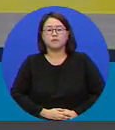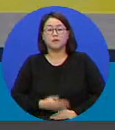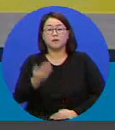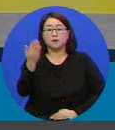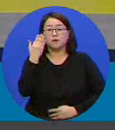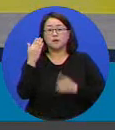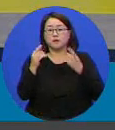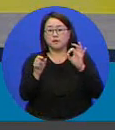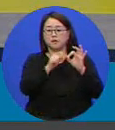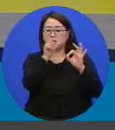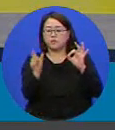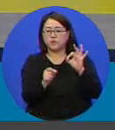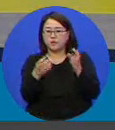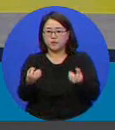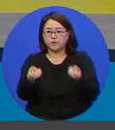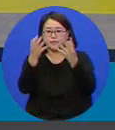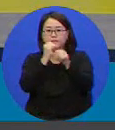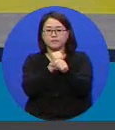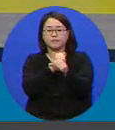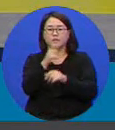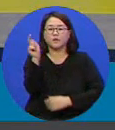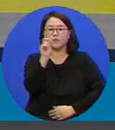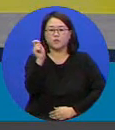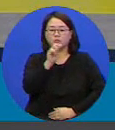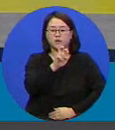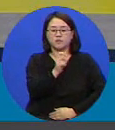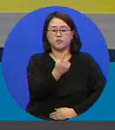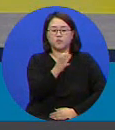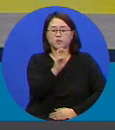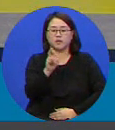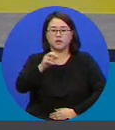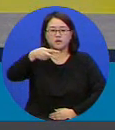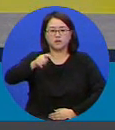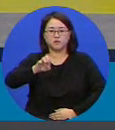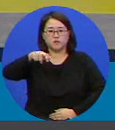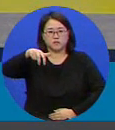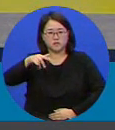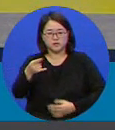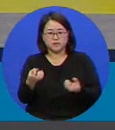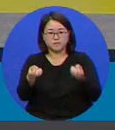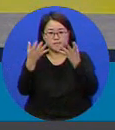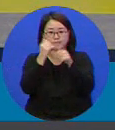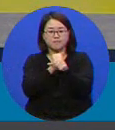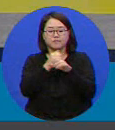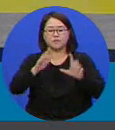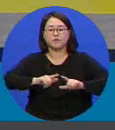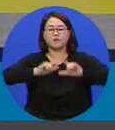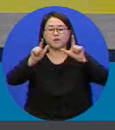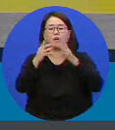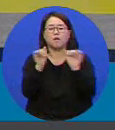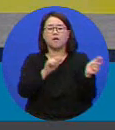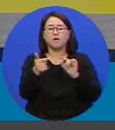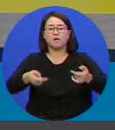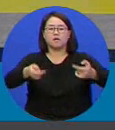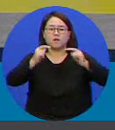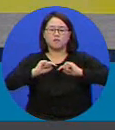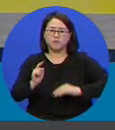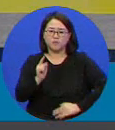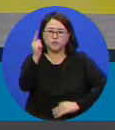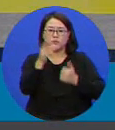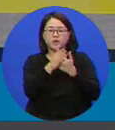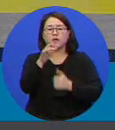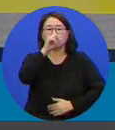지난달 치러진 고창 모양성제가 올해는 주민 참여도를 더욱 높인 점에서 호평을 받았습니다. 평창